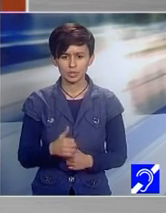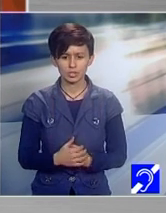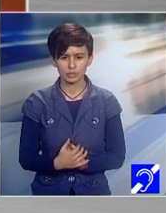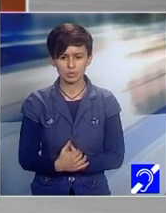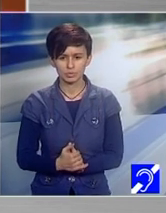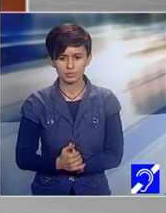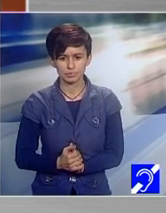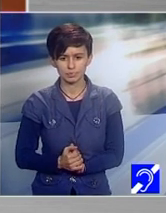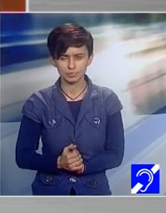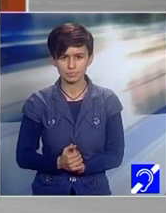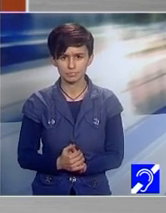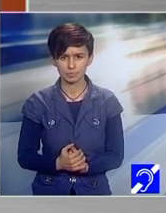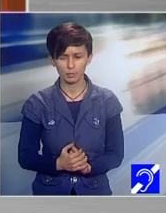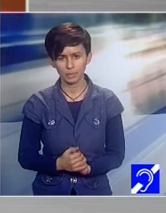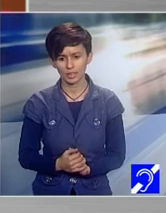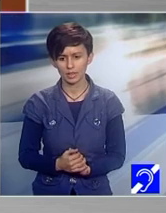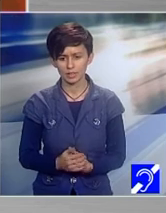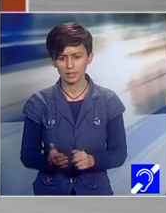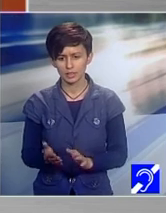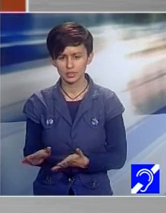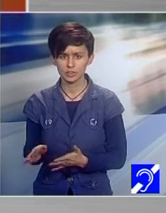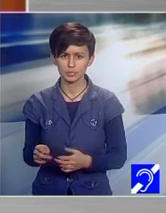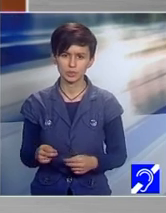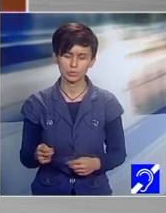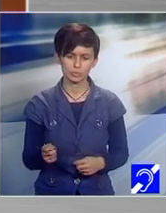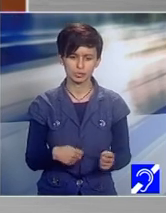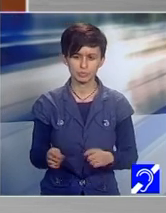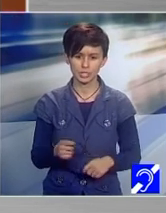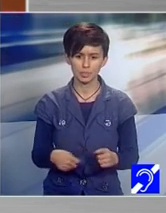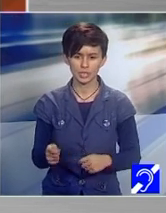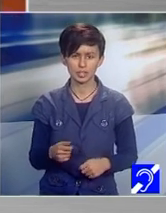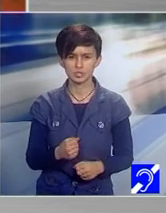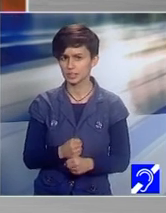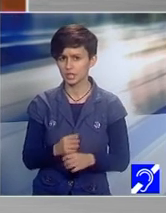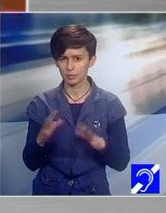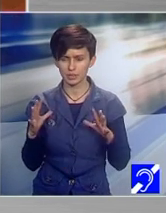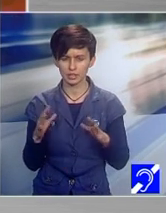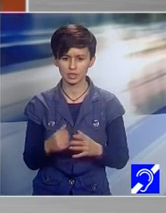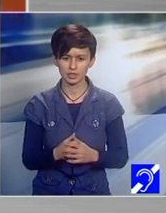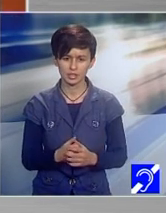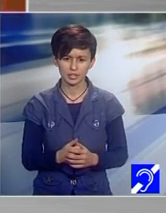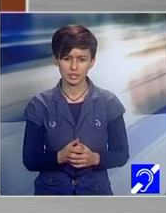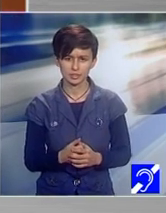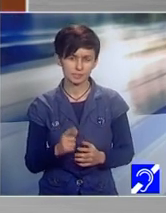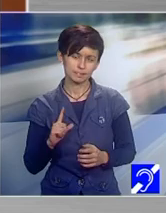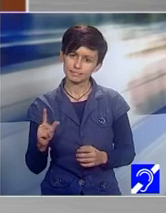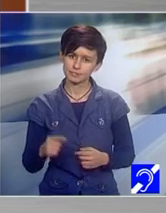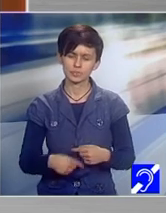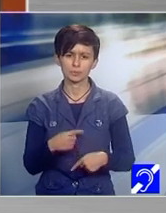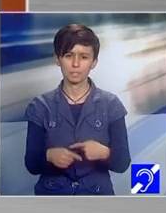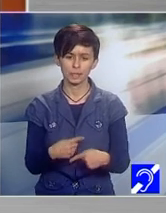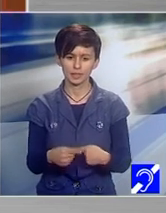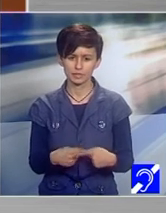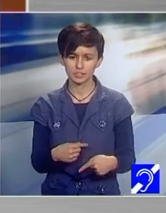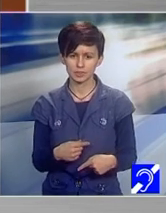cu marile magazine și așa mai departe, nu funcționa,